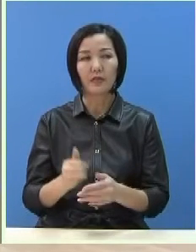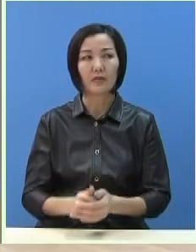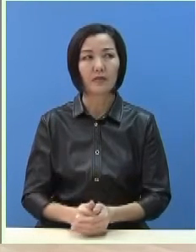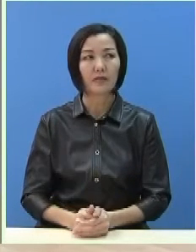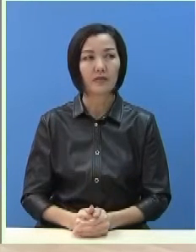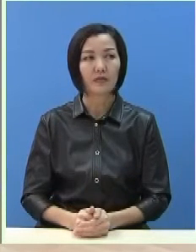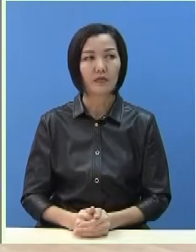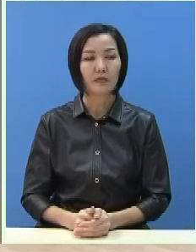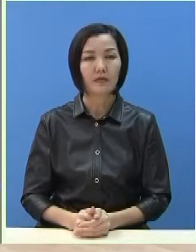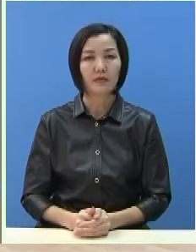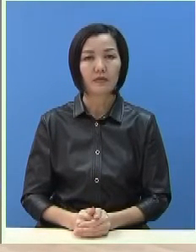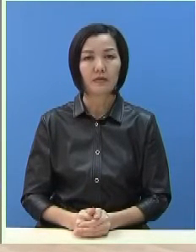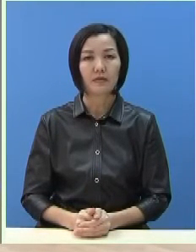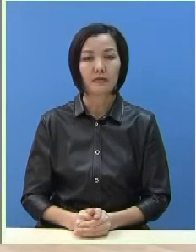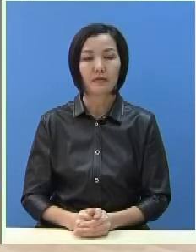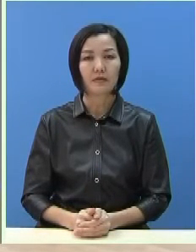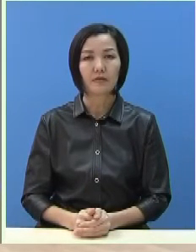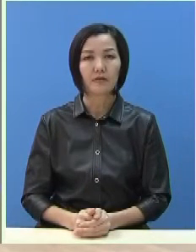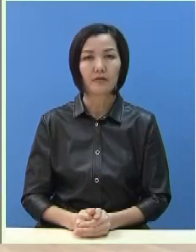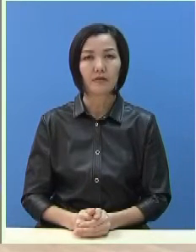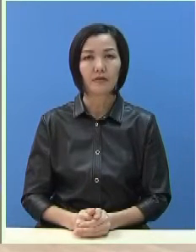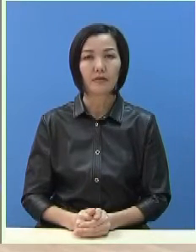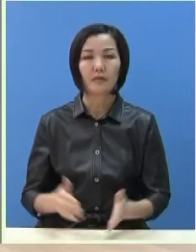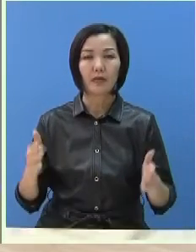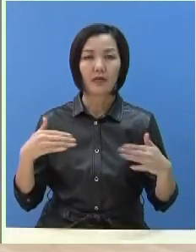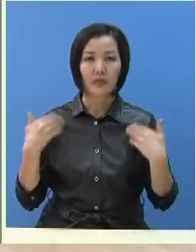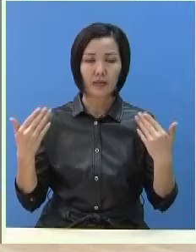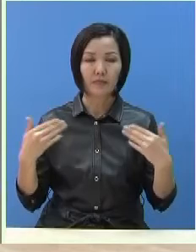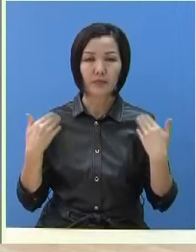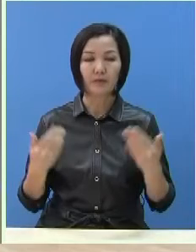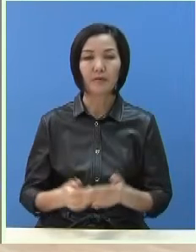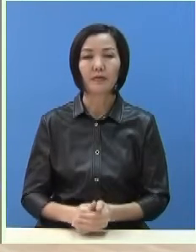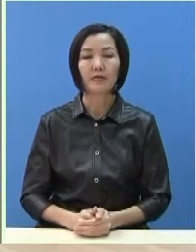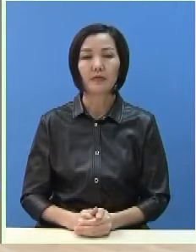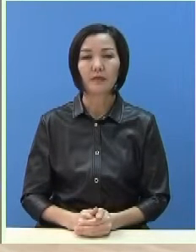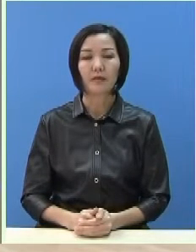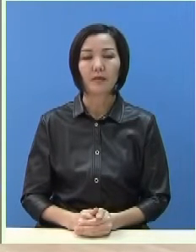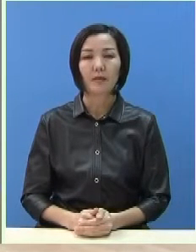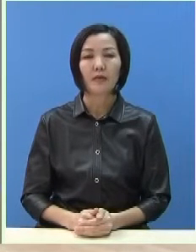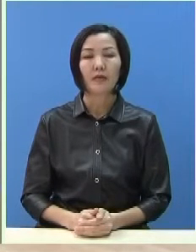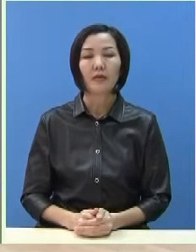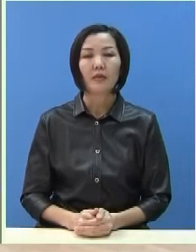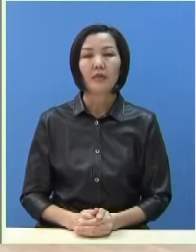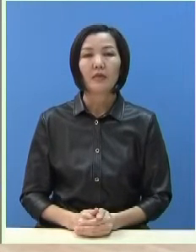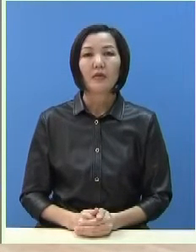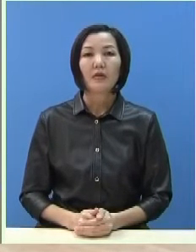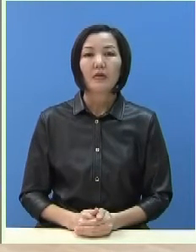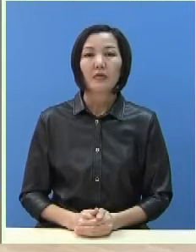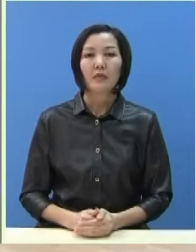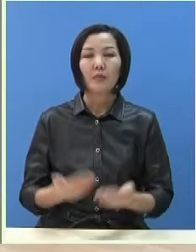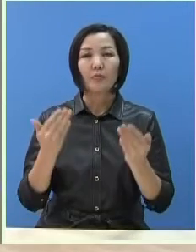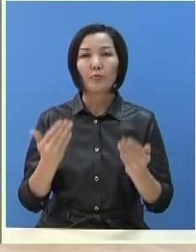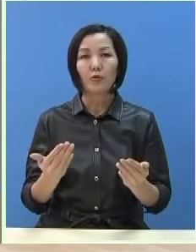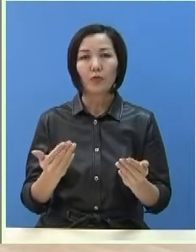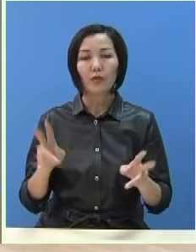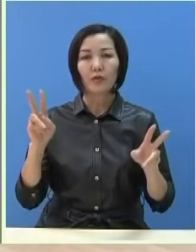Сұрағыңызды қоя беріңіз, кеш жарық, сіз эфирдесіз. Ассалаумалейкум. Уағалейкум ассалам. Мына бүгінгі қозғап